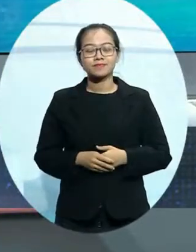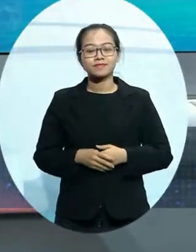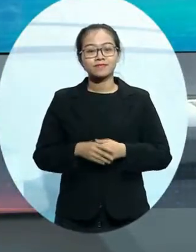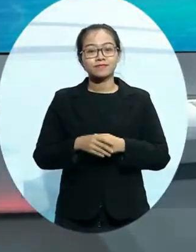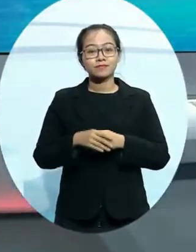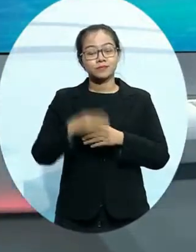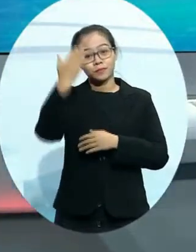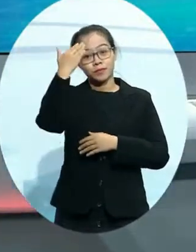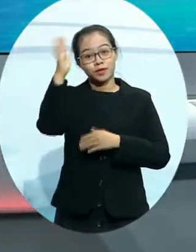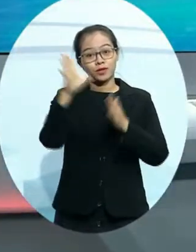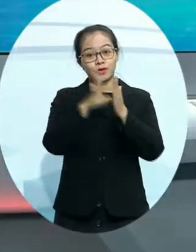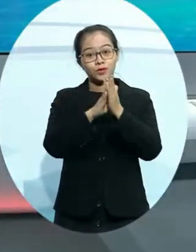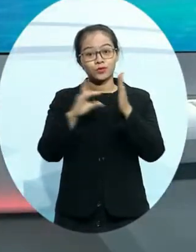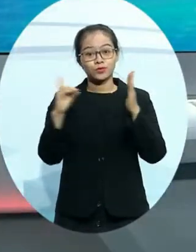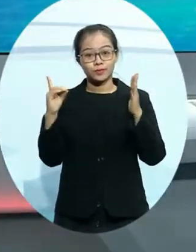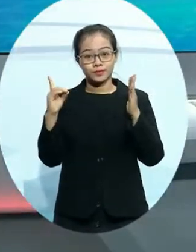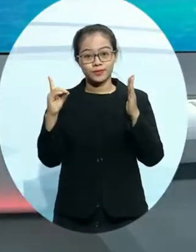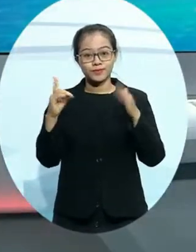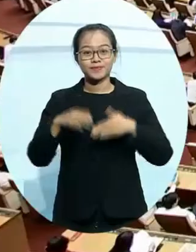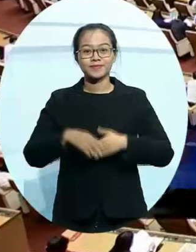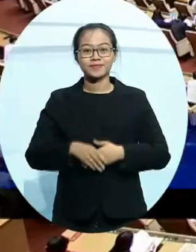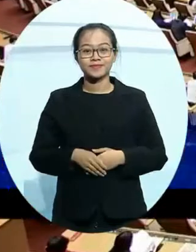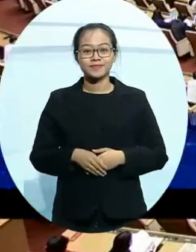sẽ có những nội dung sau.